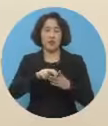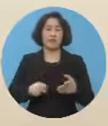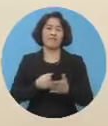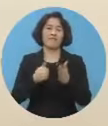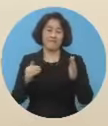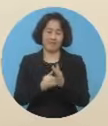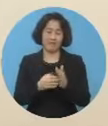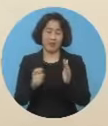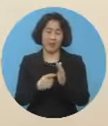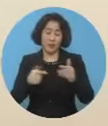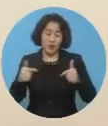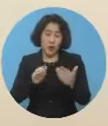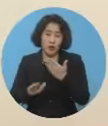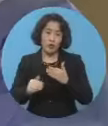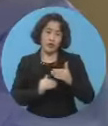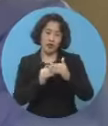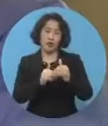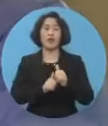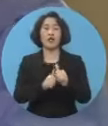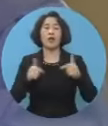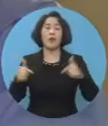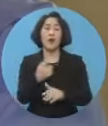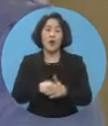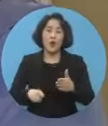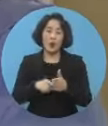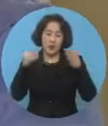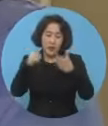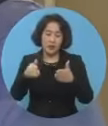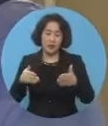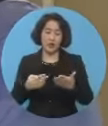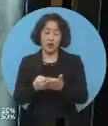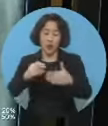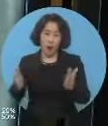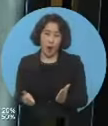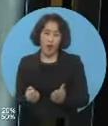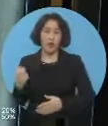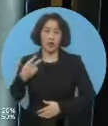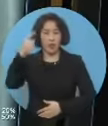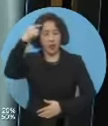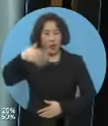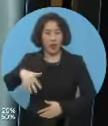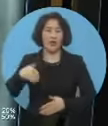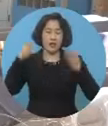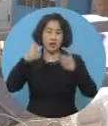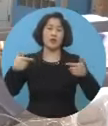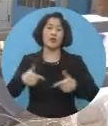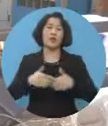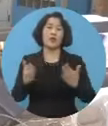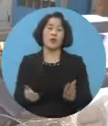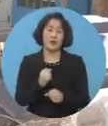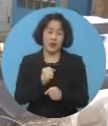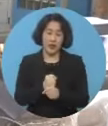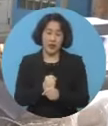응급치료 후 체계적인 후속 치료를 위한 힘의 관계에 집중치료실 과 뇌졸중 집중치료실 을 설치해